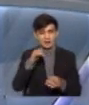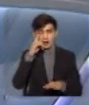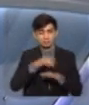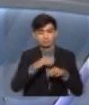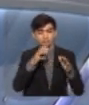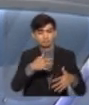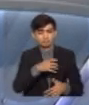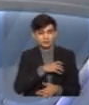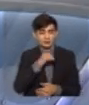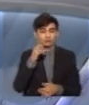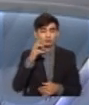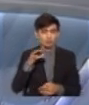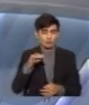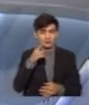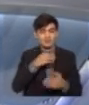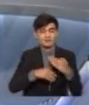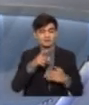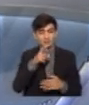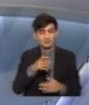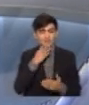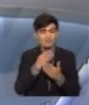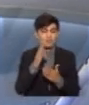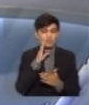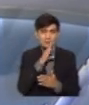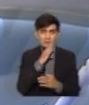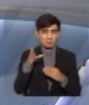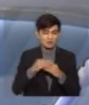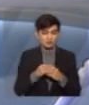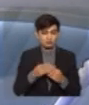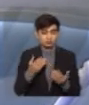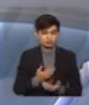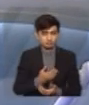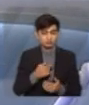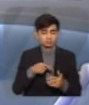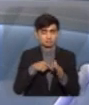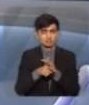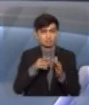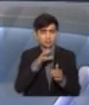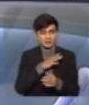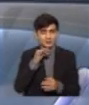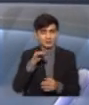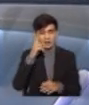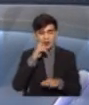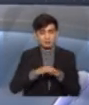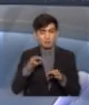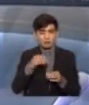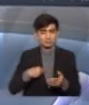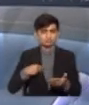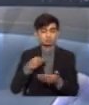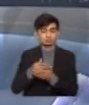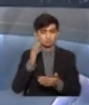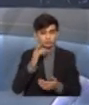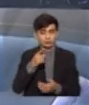өтіп кеткен. Бірақ мүгедек жан анасымен соңғы күнге дейін сол үйде тұрып, әкімдік өтемақы төлеп береміз дегеннен кейін